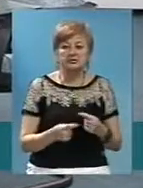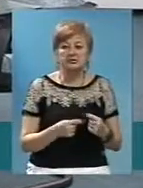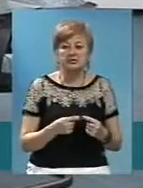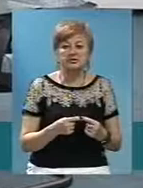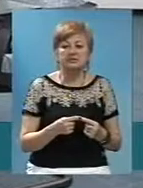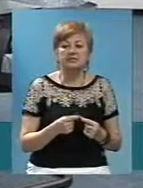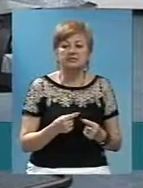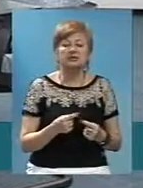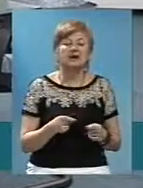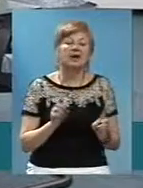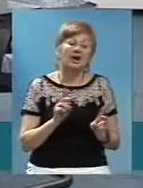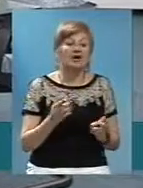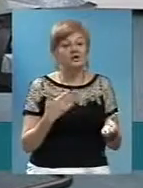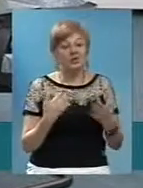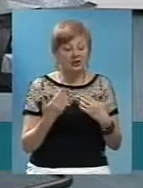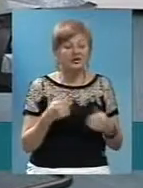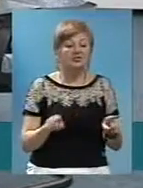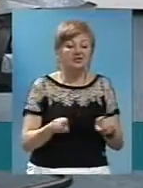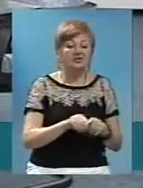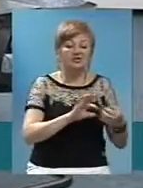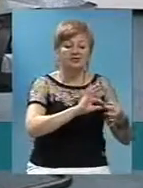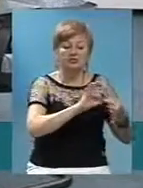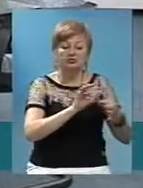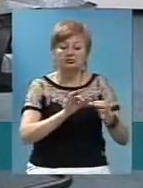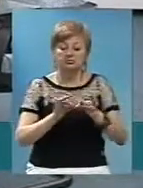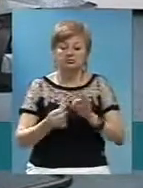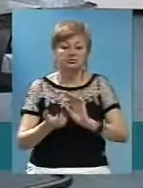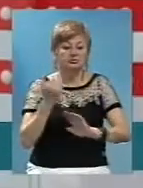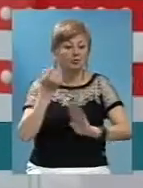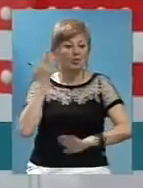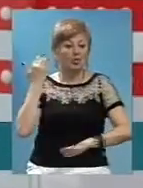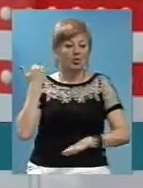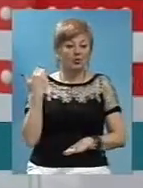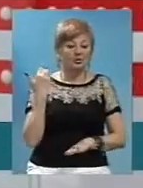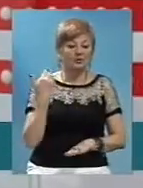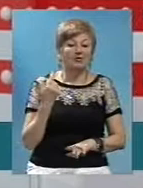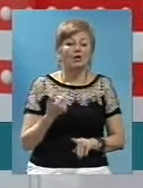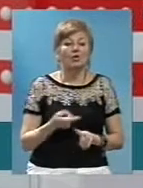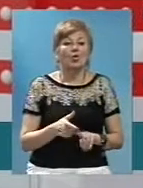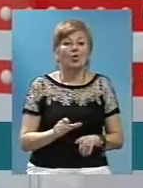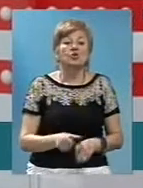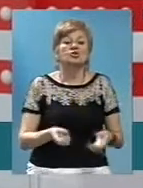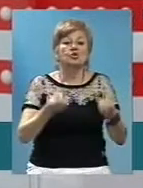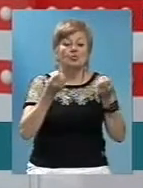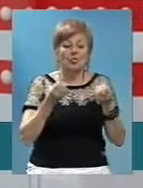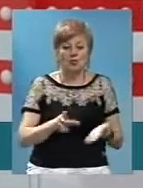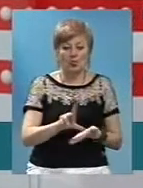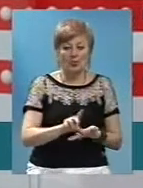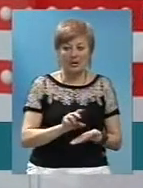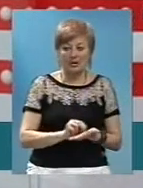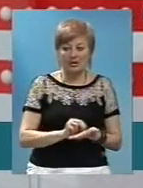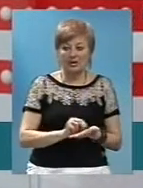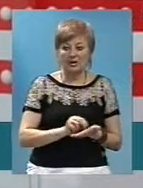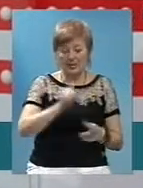хоч як до неї ставитися, вона тягнеться в минуле. От візьмемо дуже-дуже простий, але наочний приклад.